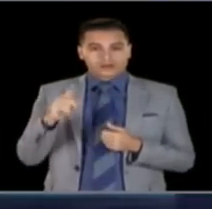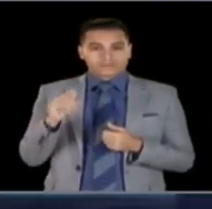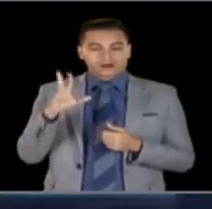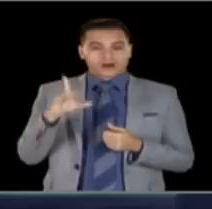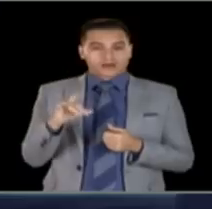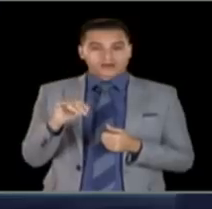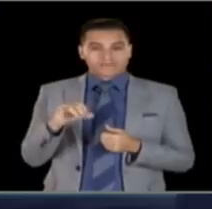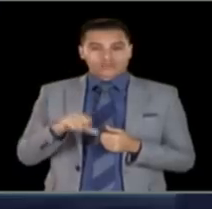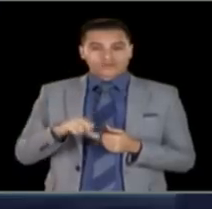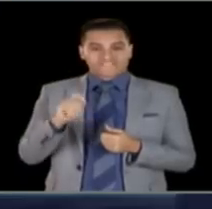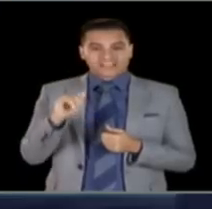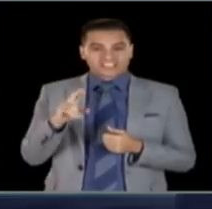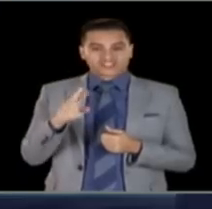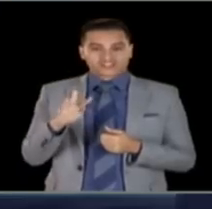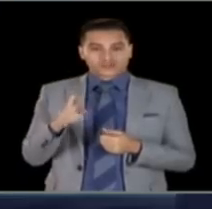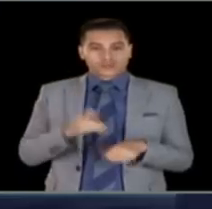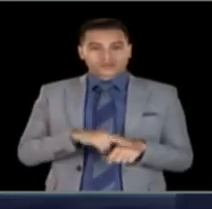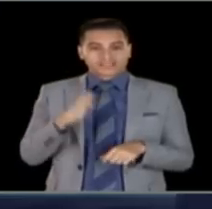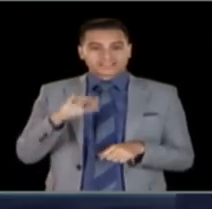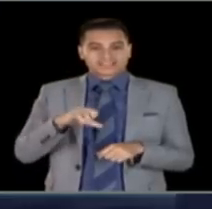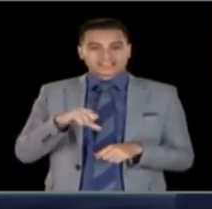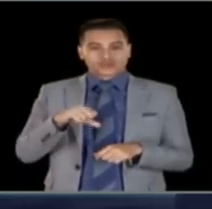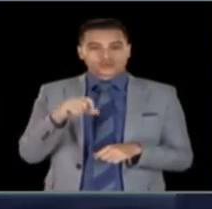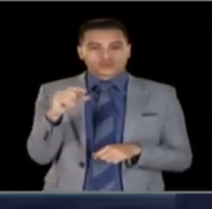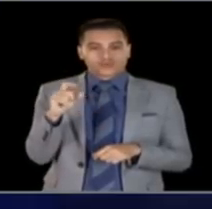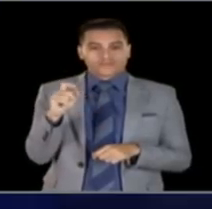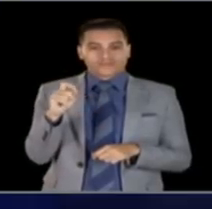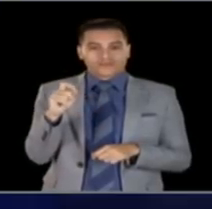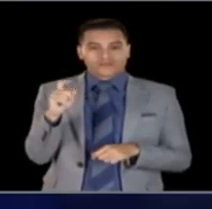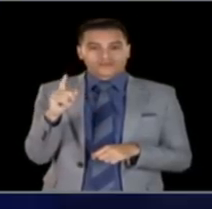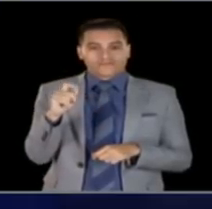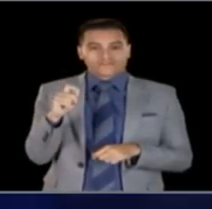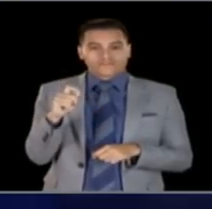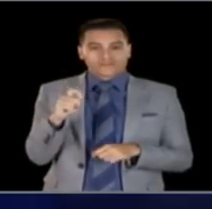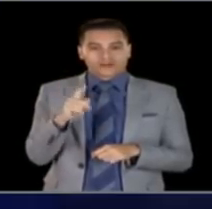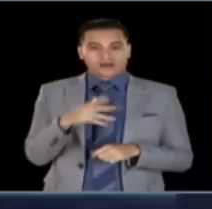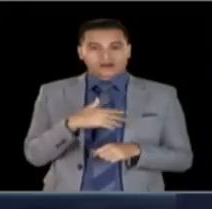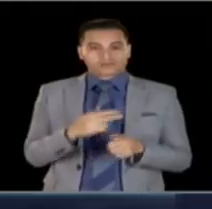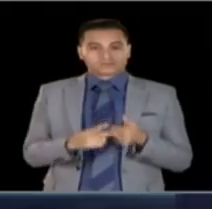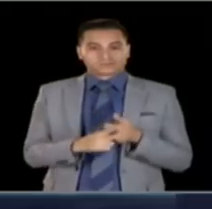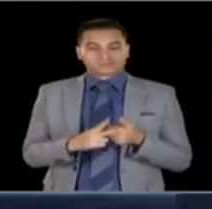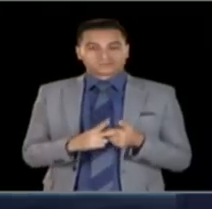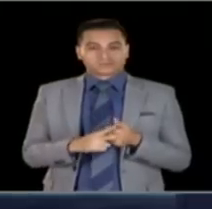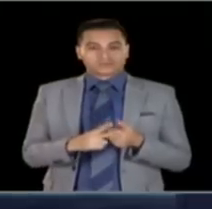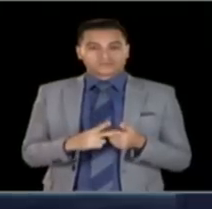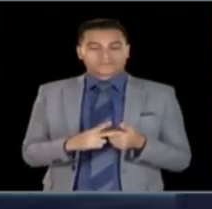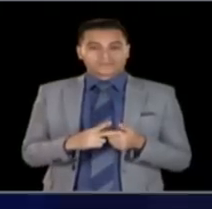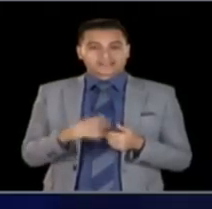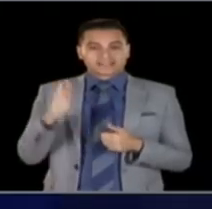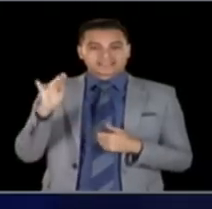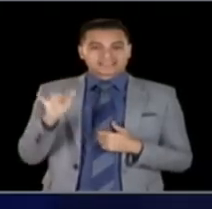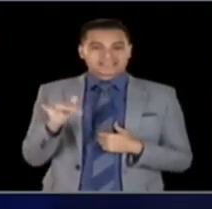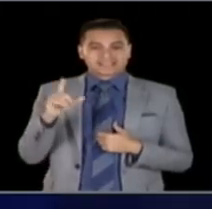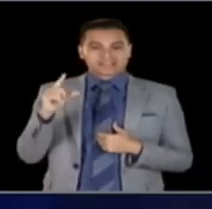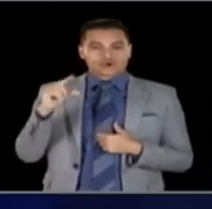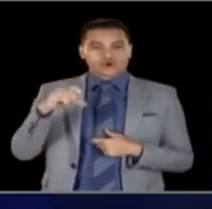إبراهيموفيتش وسيدروف. سيدروف لعب مع 3 أندية. سيدورف. سيدورف لعب مع 3 أندية. سيدورف كسب البطولة